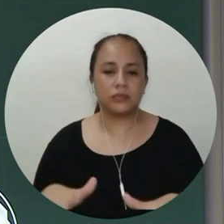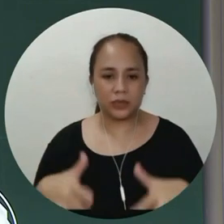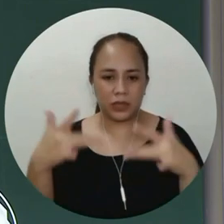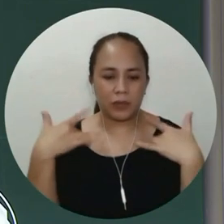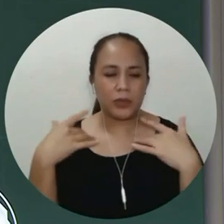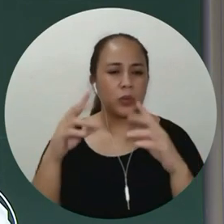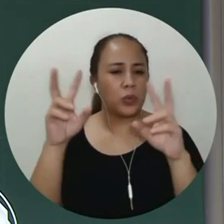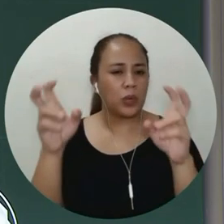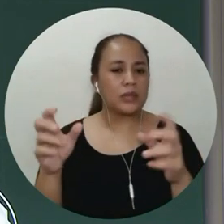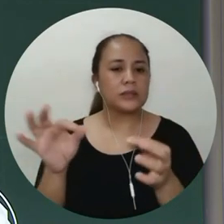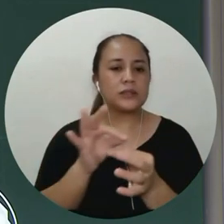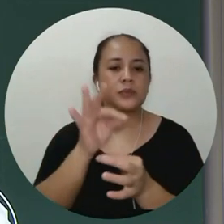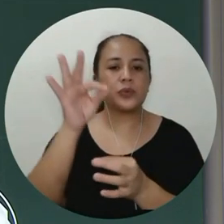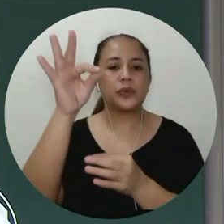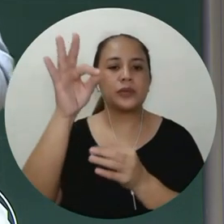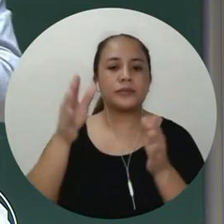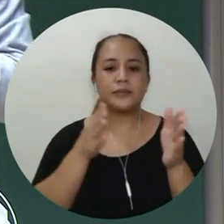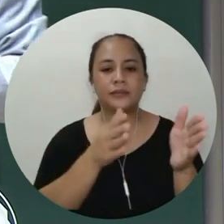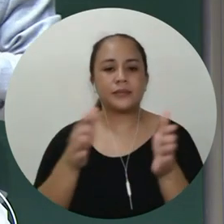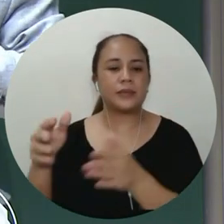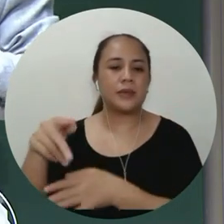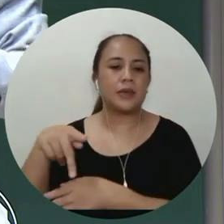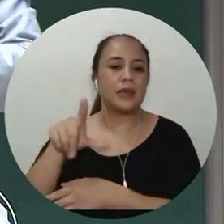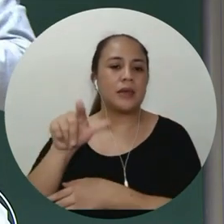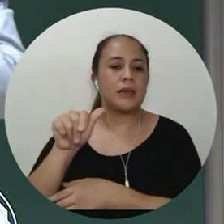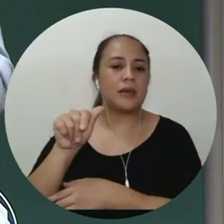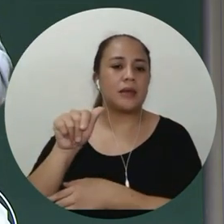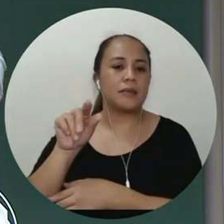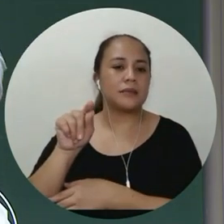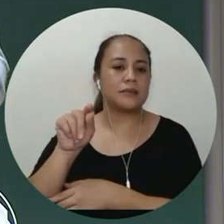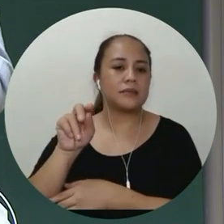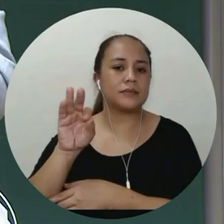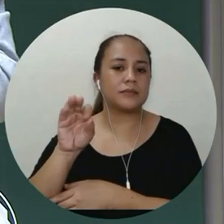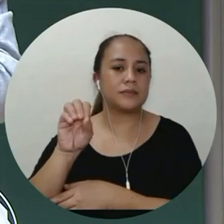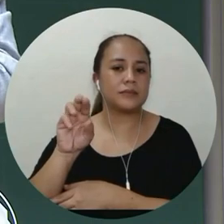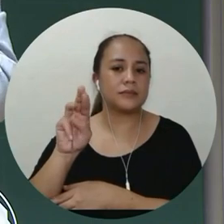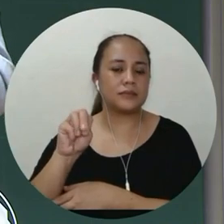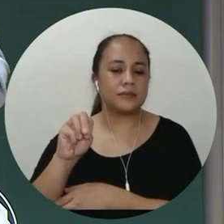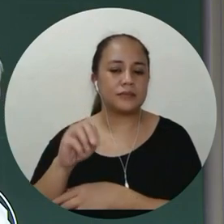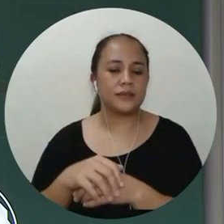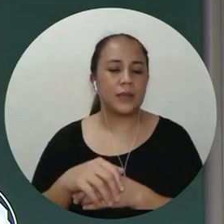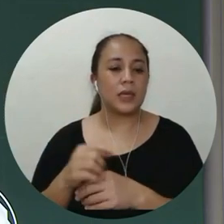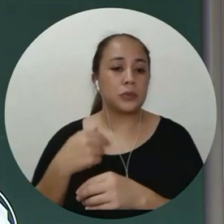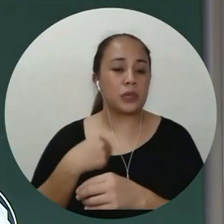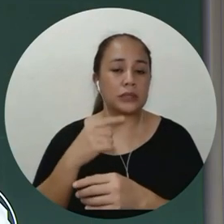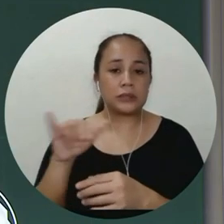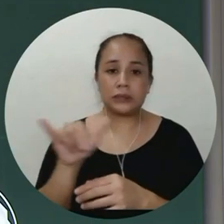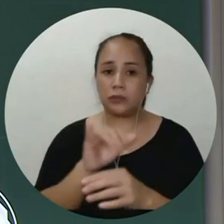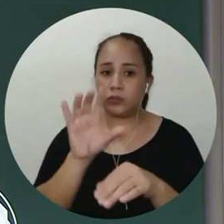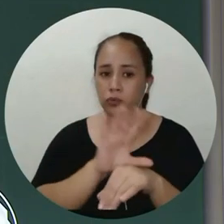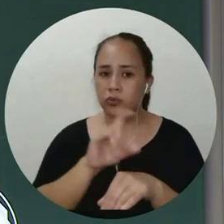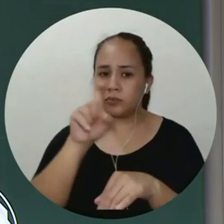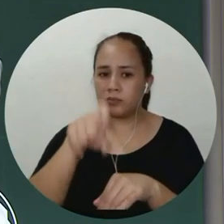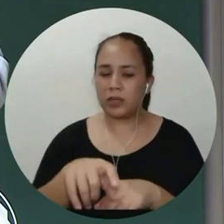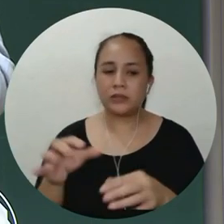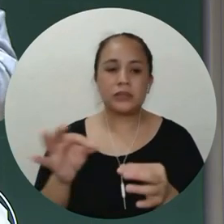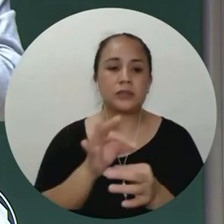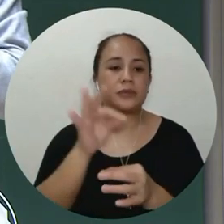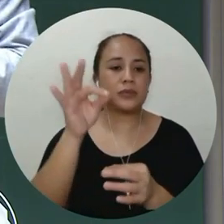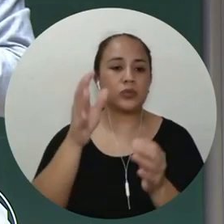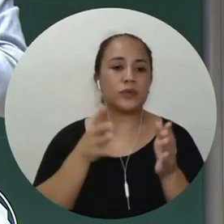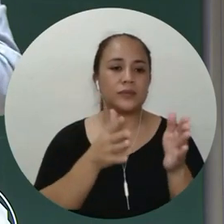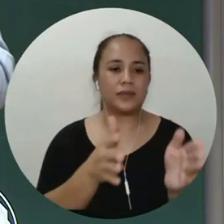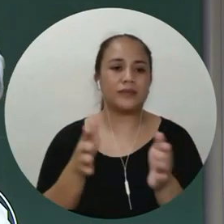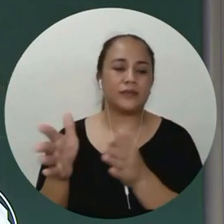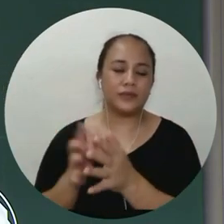the spiritual platform. 그래서 이렇게 교회가 막 영적 플랫폼이 돼야 돼. And that's why the church must become the spiritual platform. 우리 지금 그